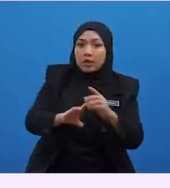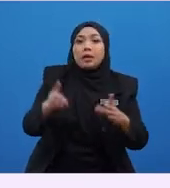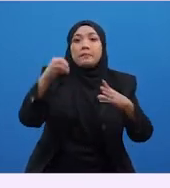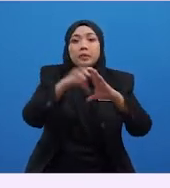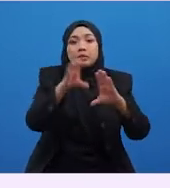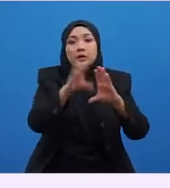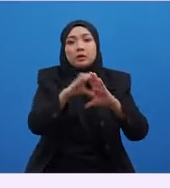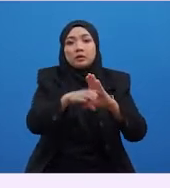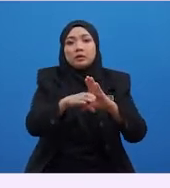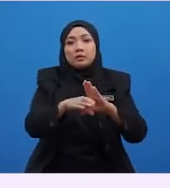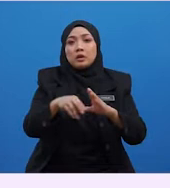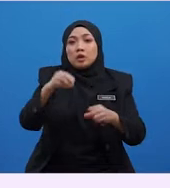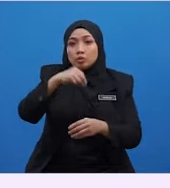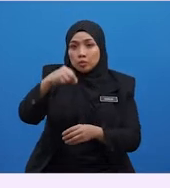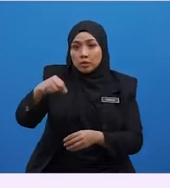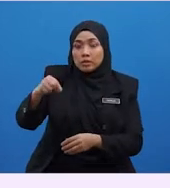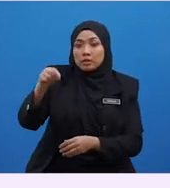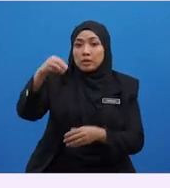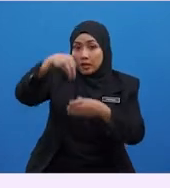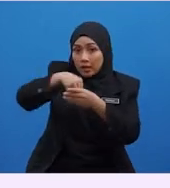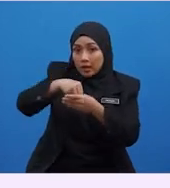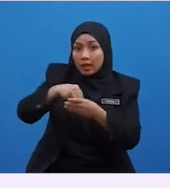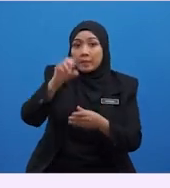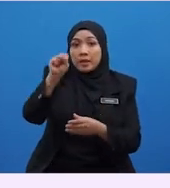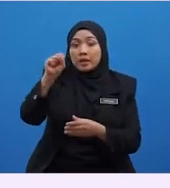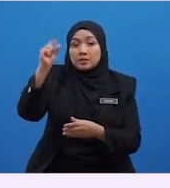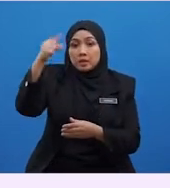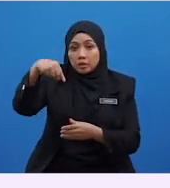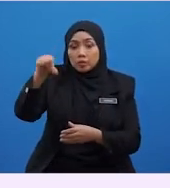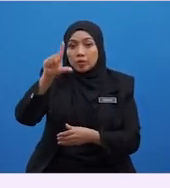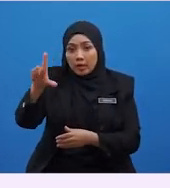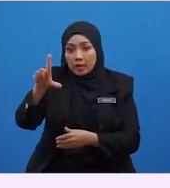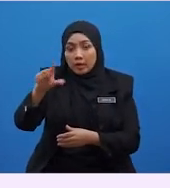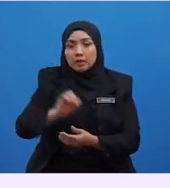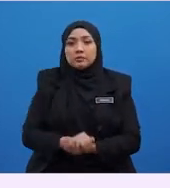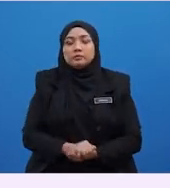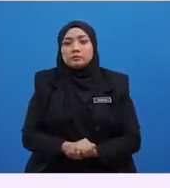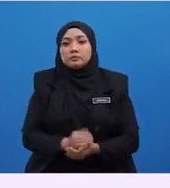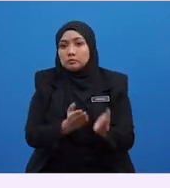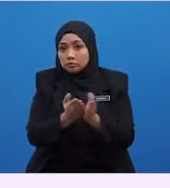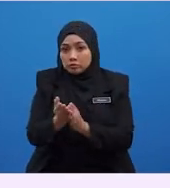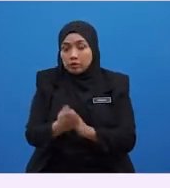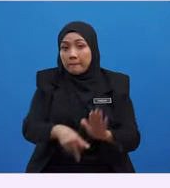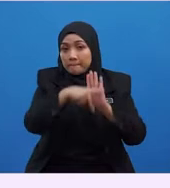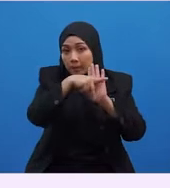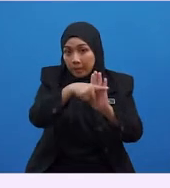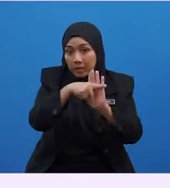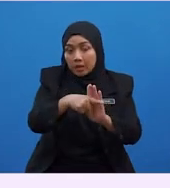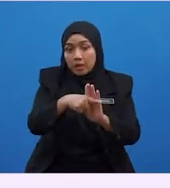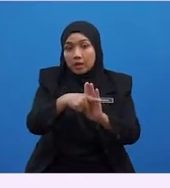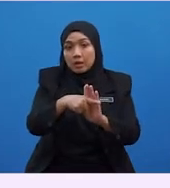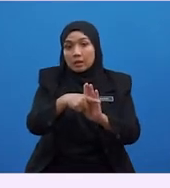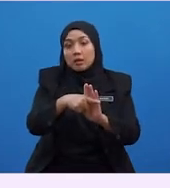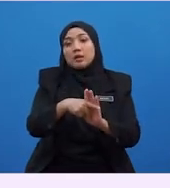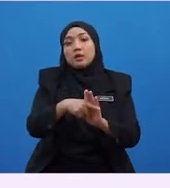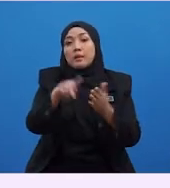Tuliskan pernyataan SQL untuk mengemaskini data yang dikehendaki. Seterusnya, paparkan mesej